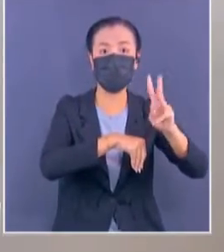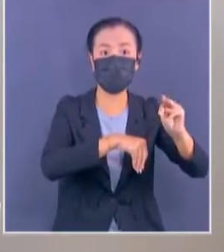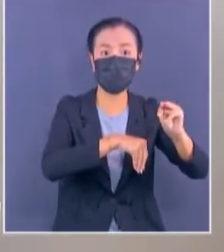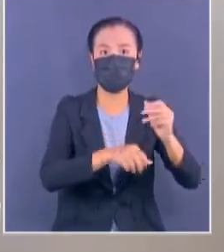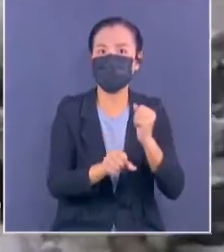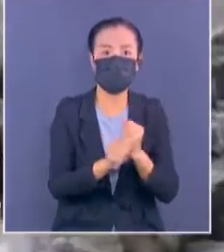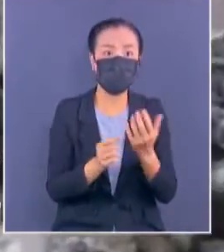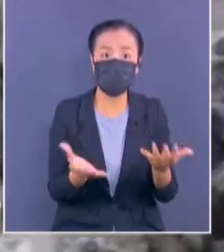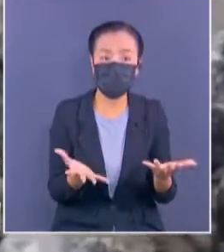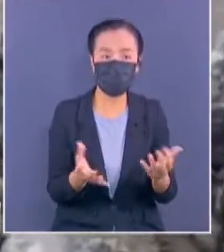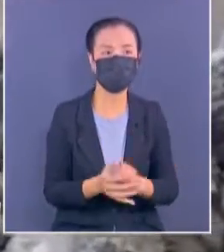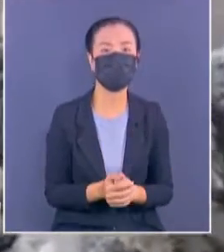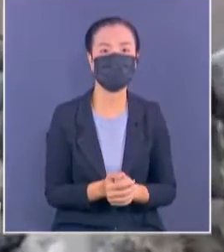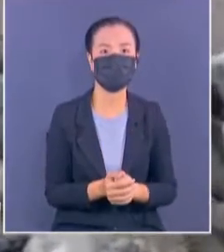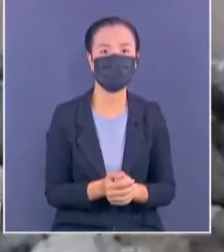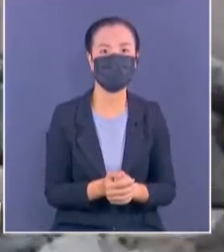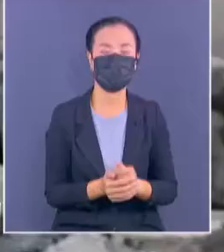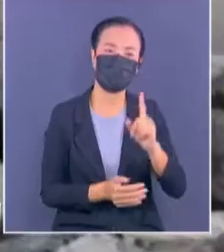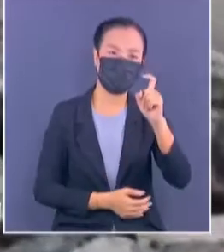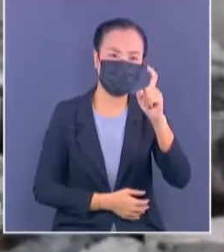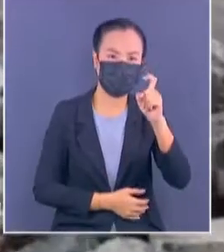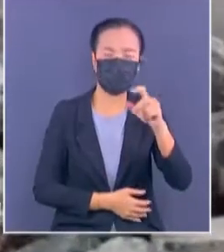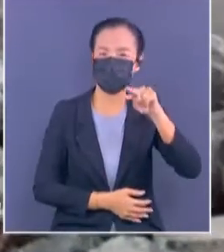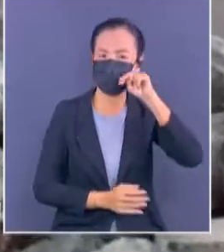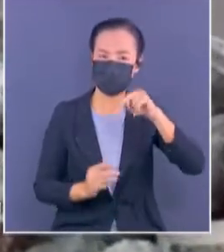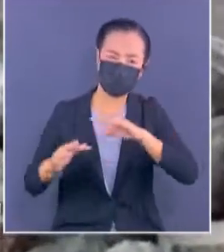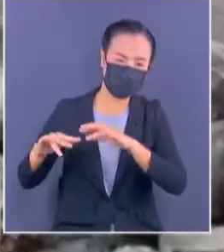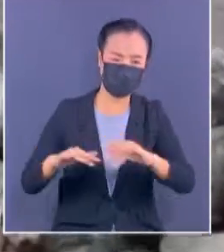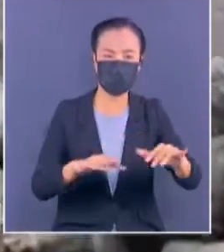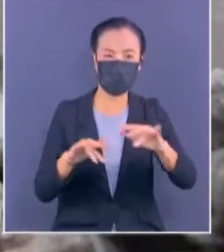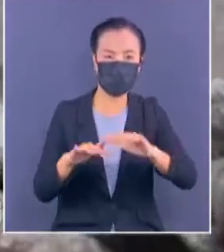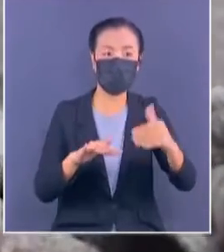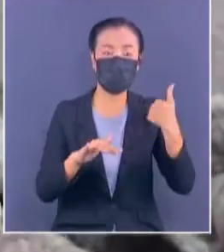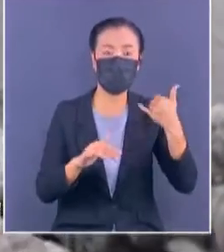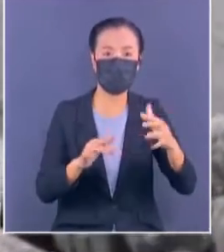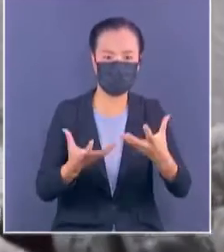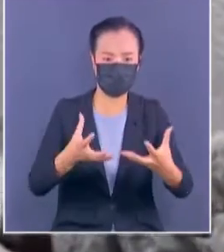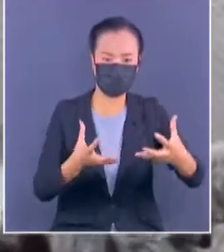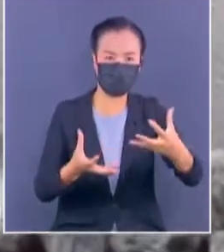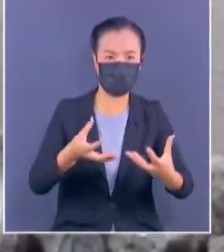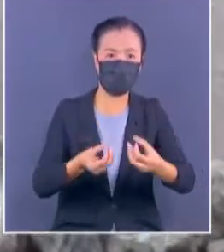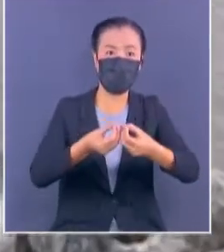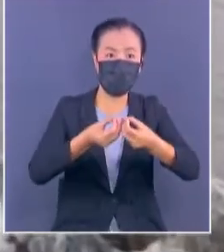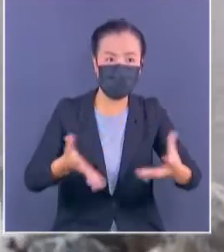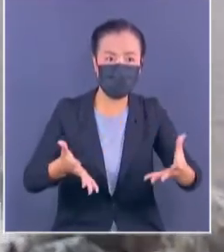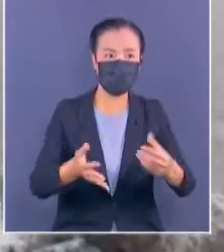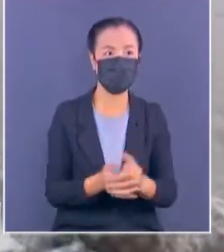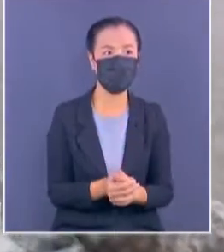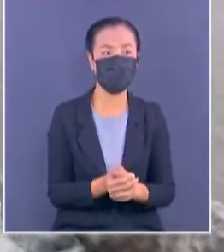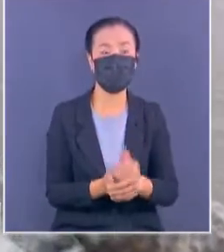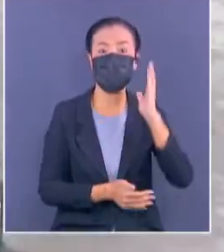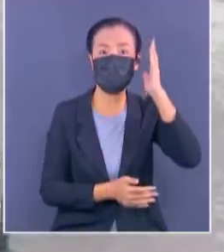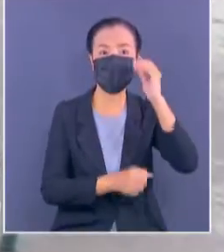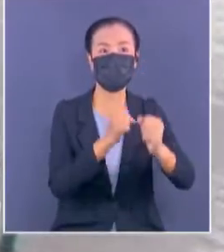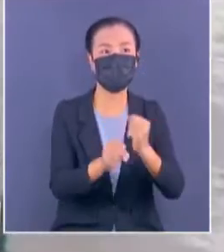ตรงนั้นจะเป็นยังไงเขาบอกโอ้โหจะต้องไปเจอกับกระแสน้ำไหลเชี่ยวที่อาจจะทำให้แพแตกได ้ครับ นายธีรพัฒน์สังเงินอ